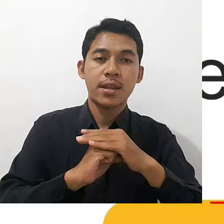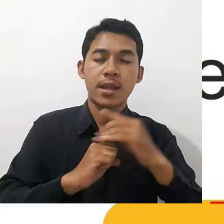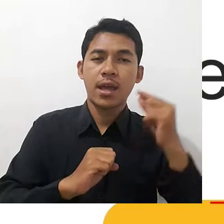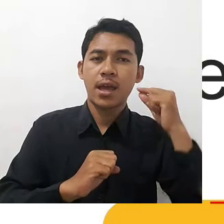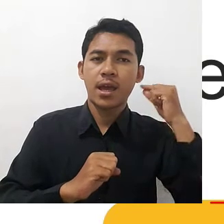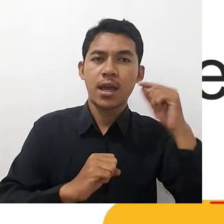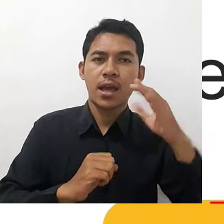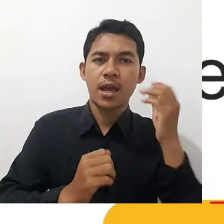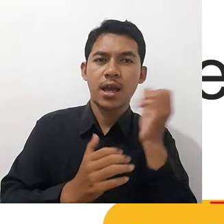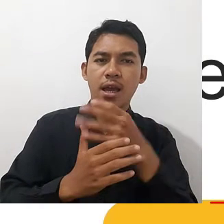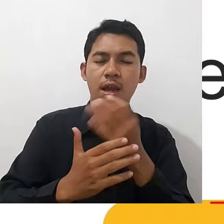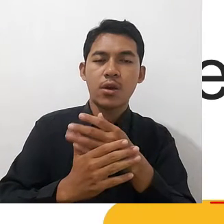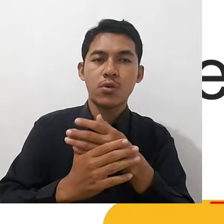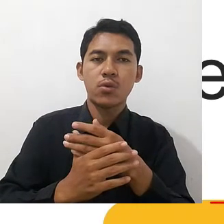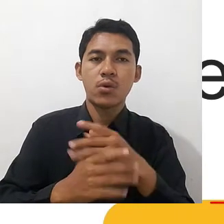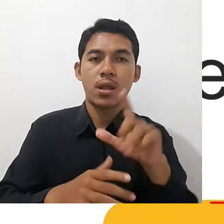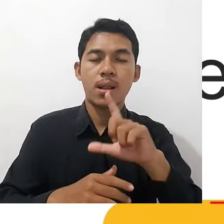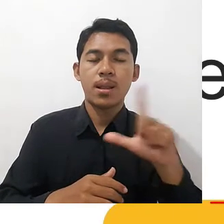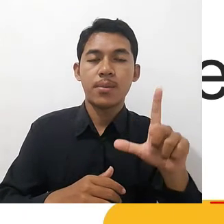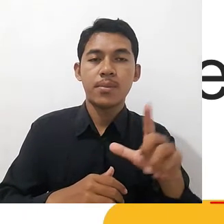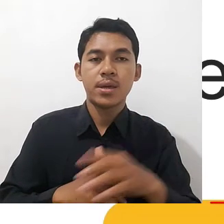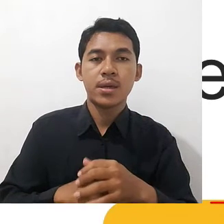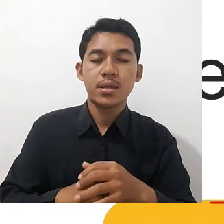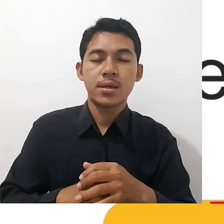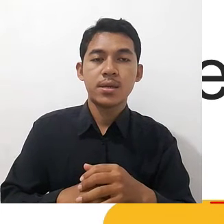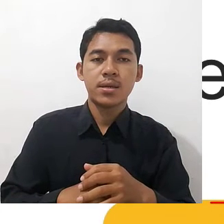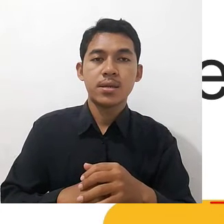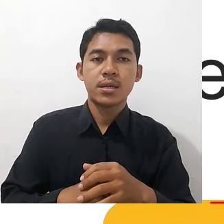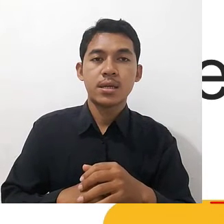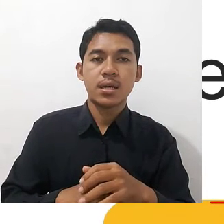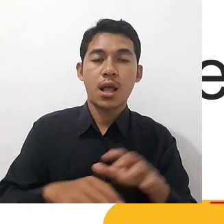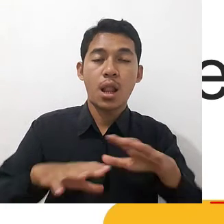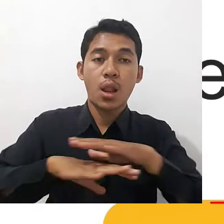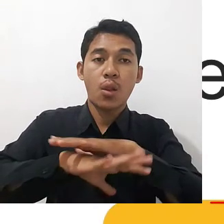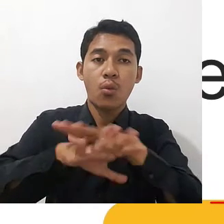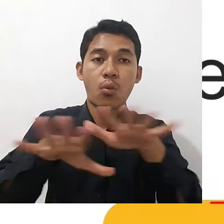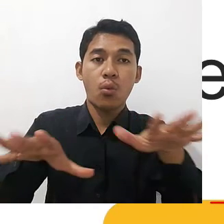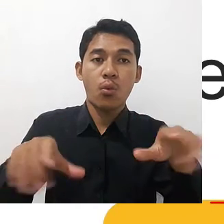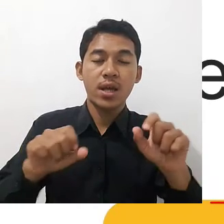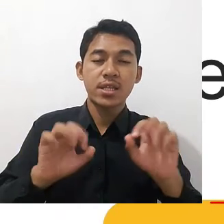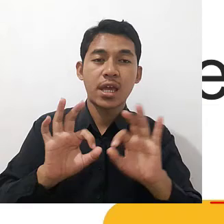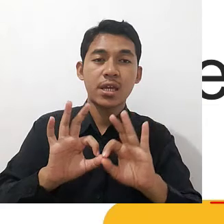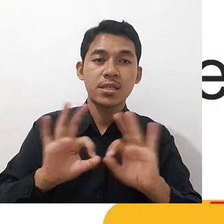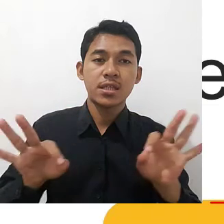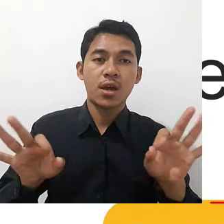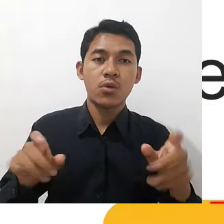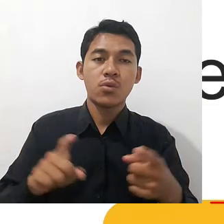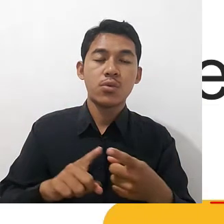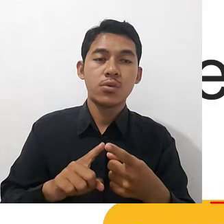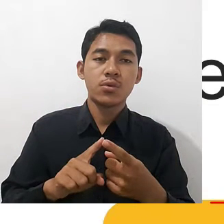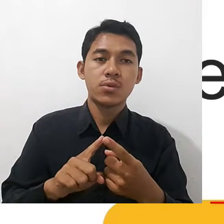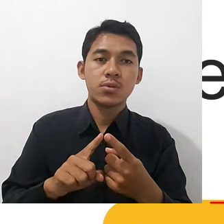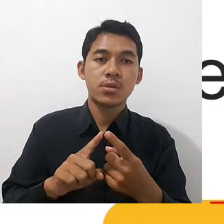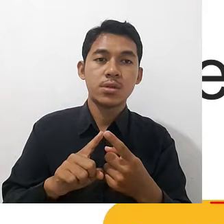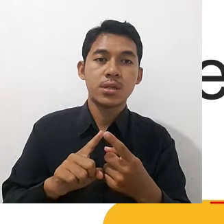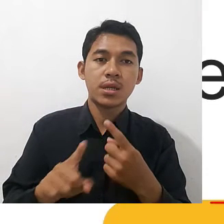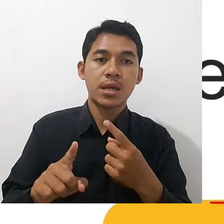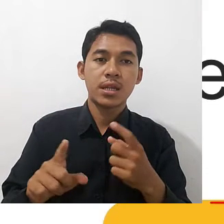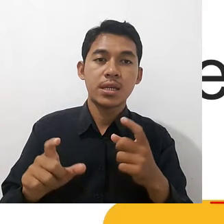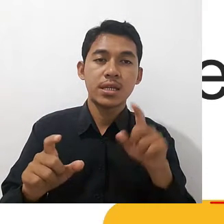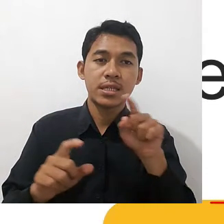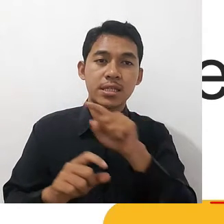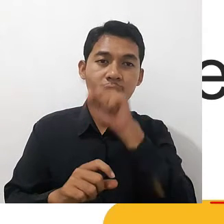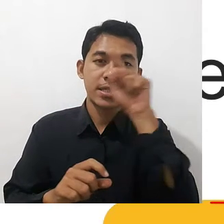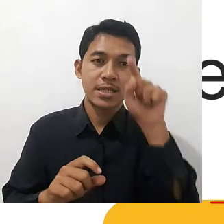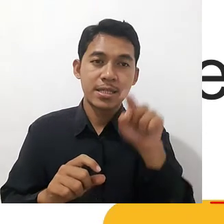juga secara jangkauan jarak teknologi digital tuh jauh lebih wide, lebih luas lah, lebih jauh jangkauannya dibanding dengan